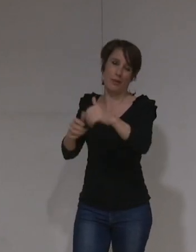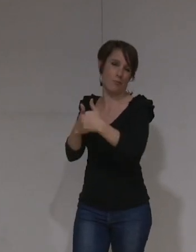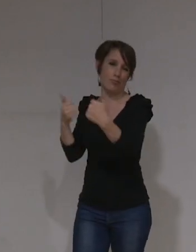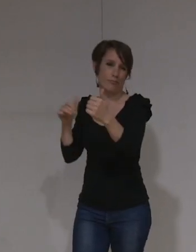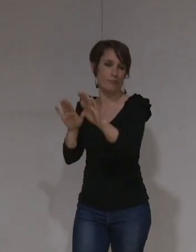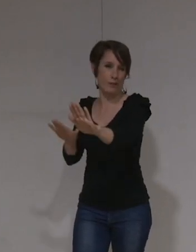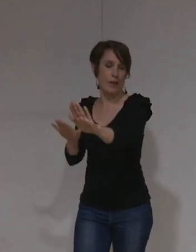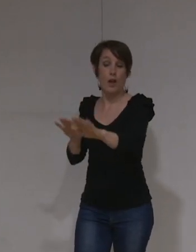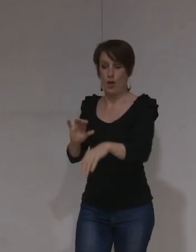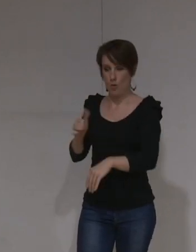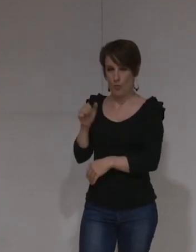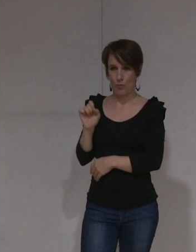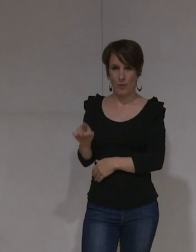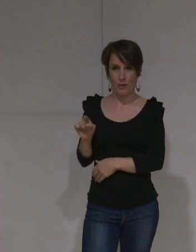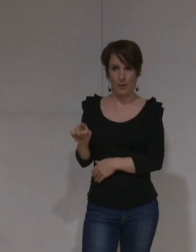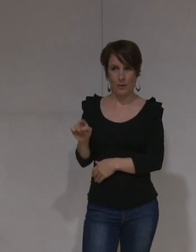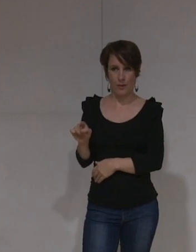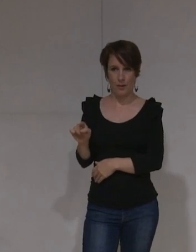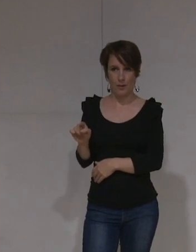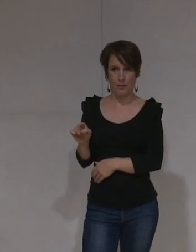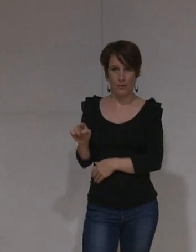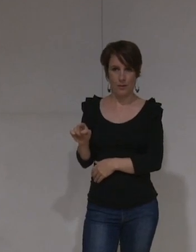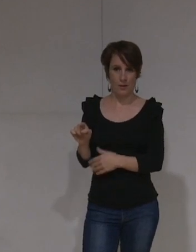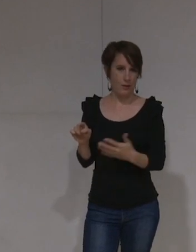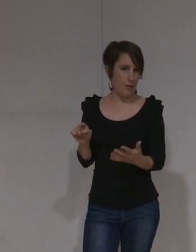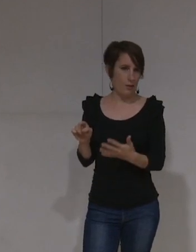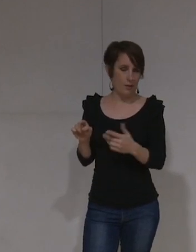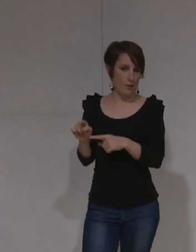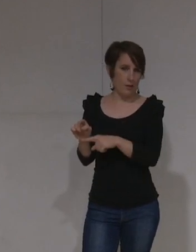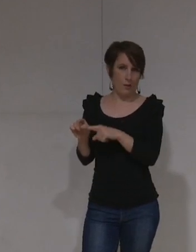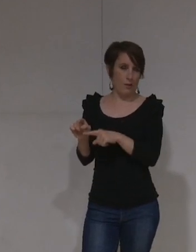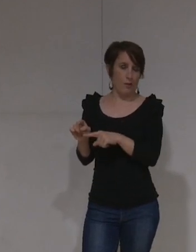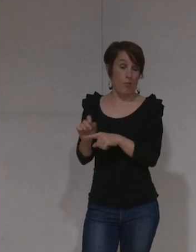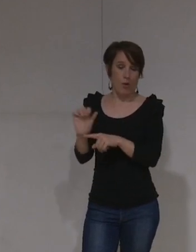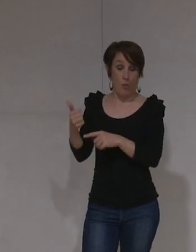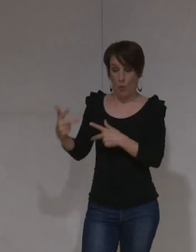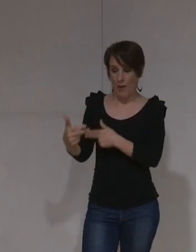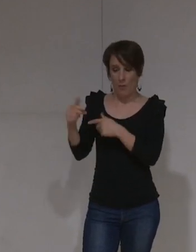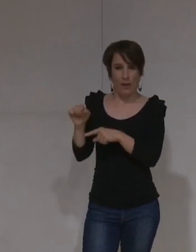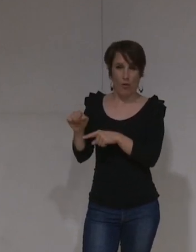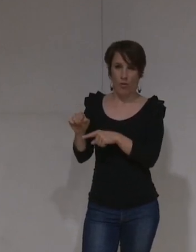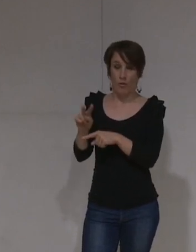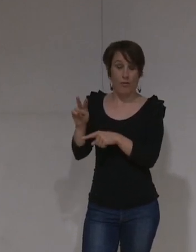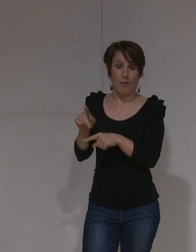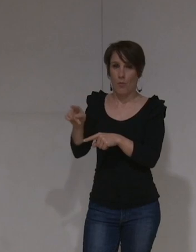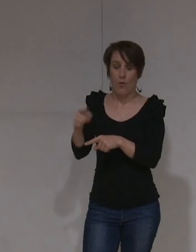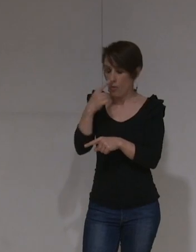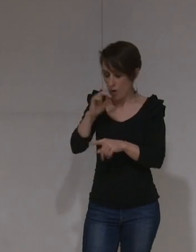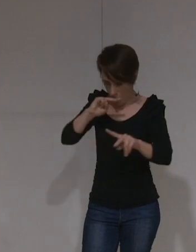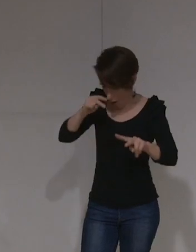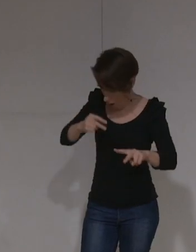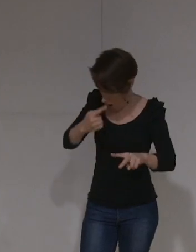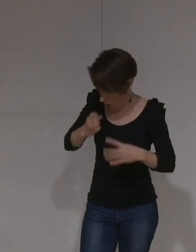œuvre une première qui est celle qui qui est à l'origine je dirais de son sa vocation de d'artiste et